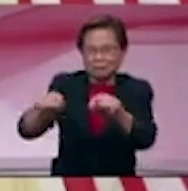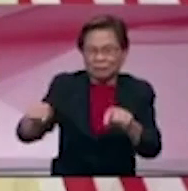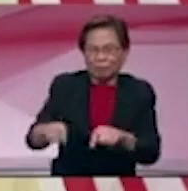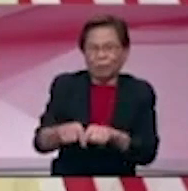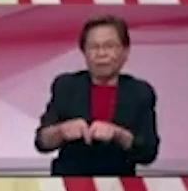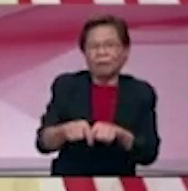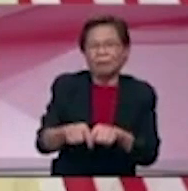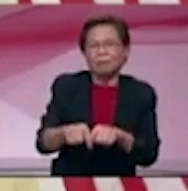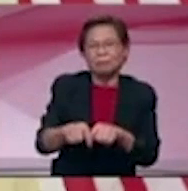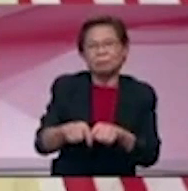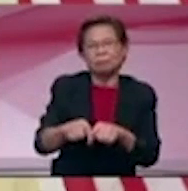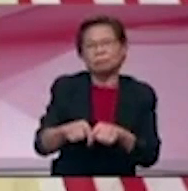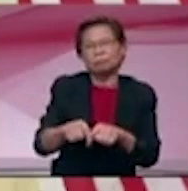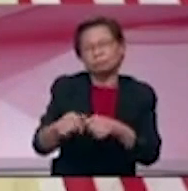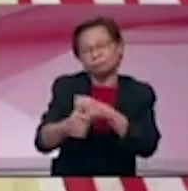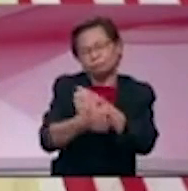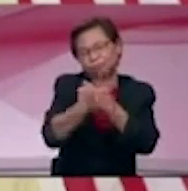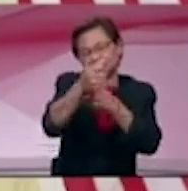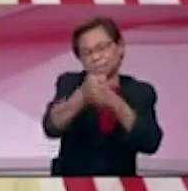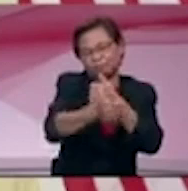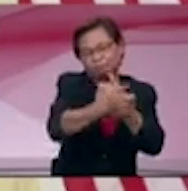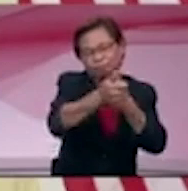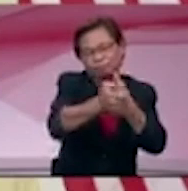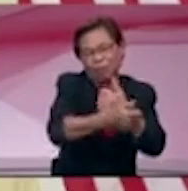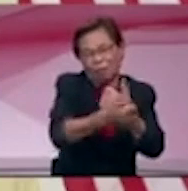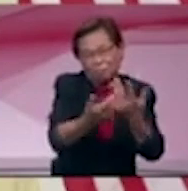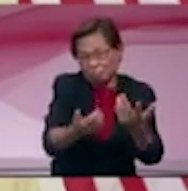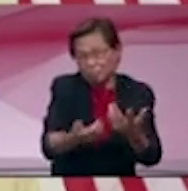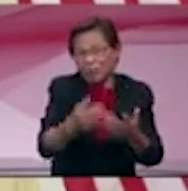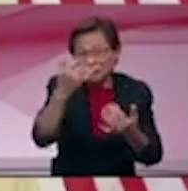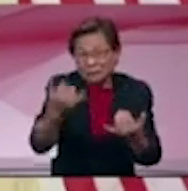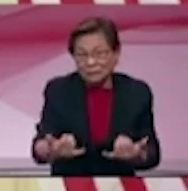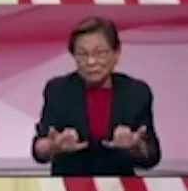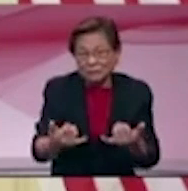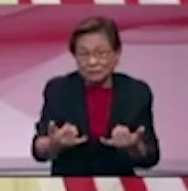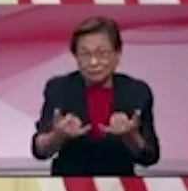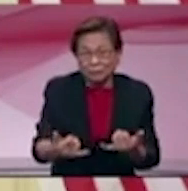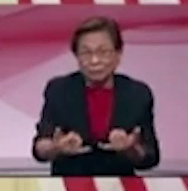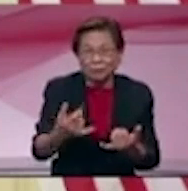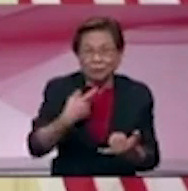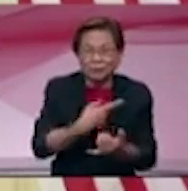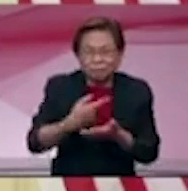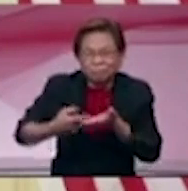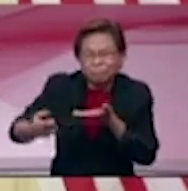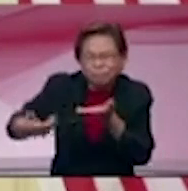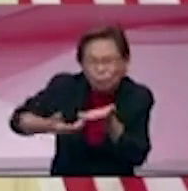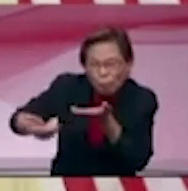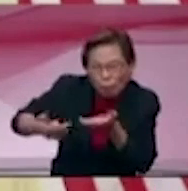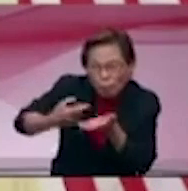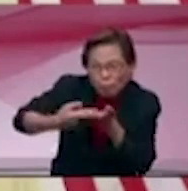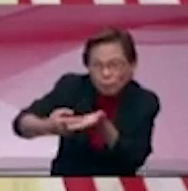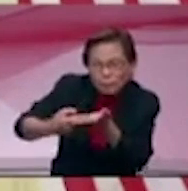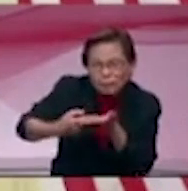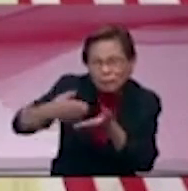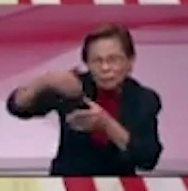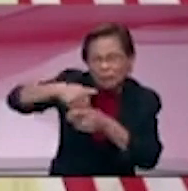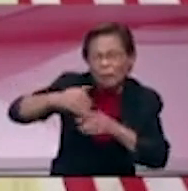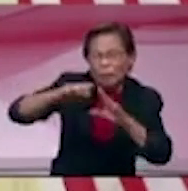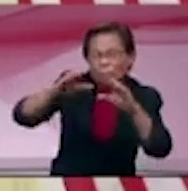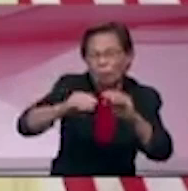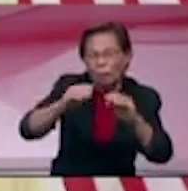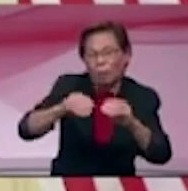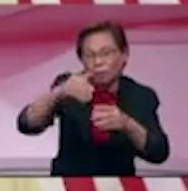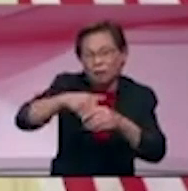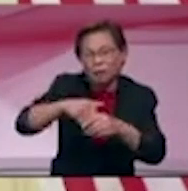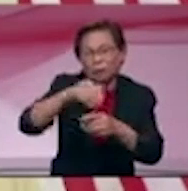yang masih lagi berisiko tinggi. Cuma sekarang ni kita sedang berbincang di dalam mesyuarat,